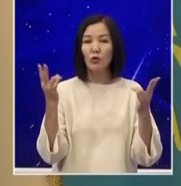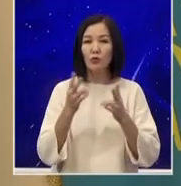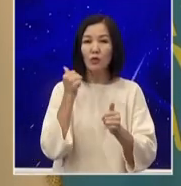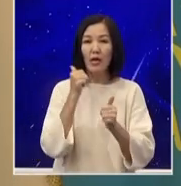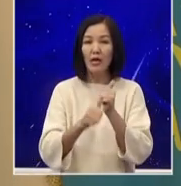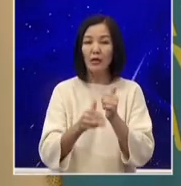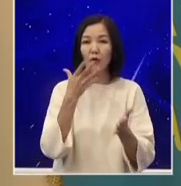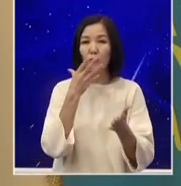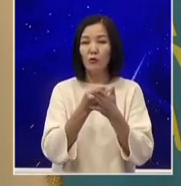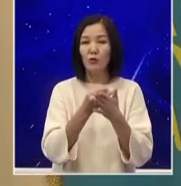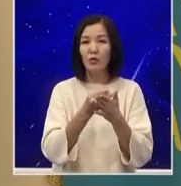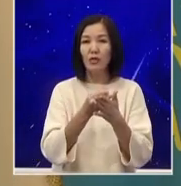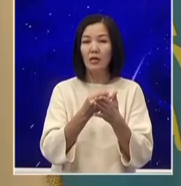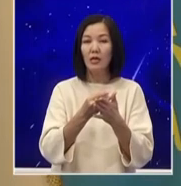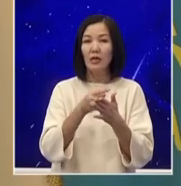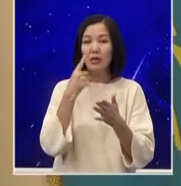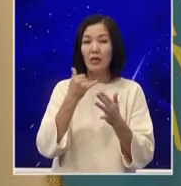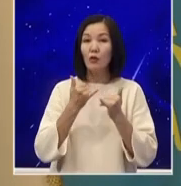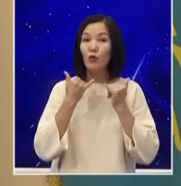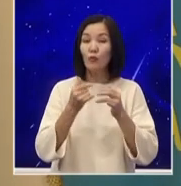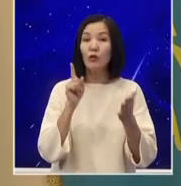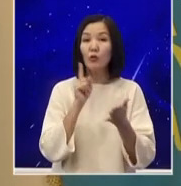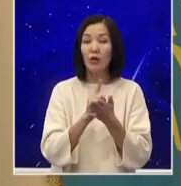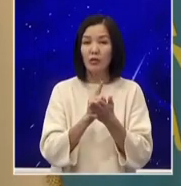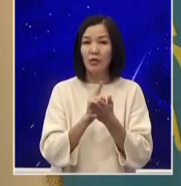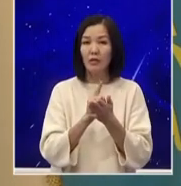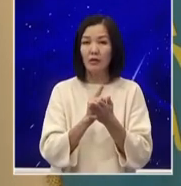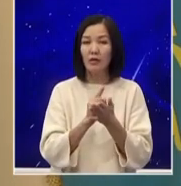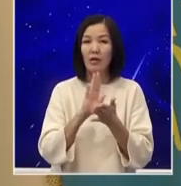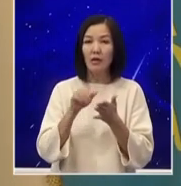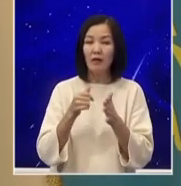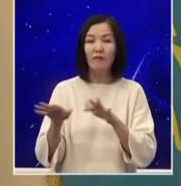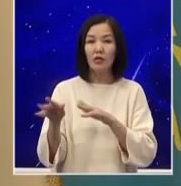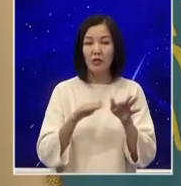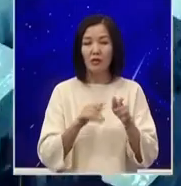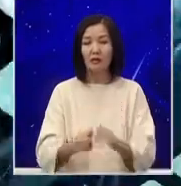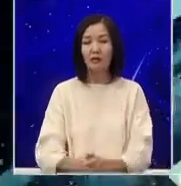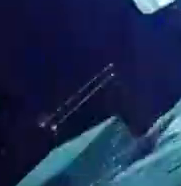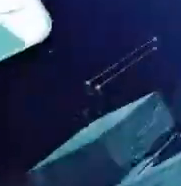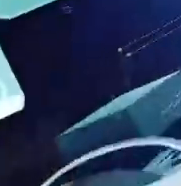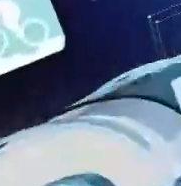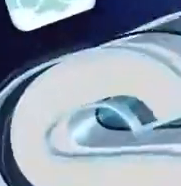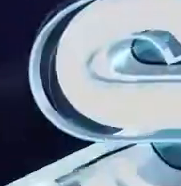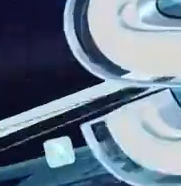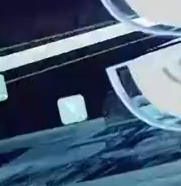әркім өзінің тілін құрметтеп қадірлеу керек. Сол үшін жасалған негізгі іс-шара бұл.